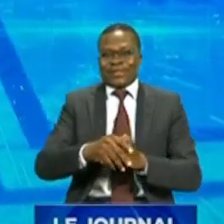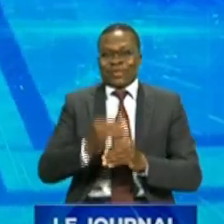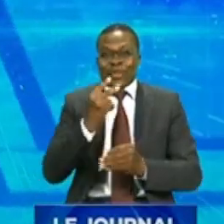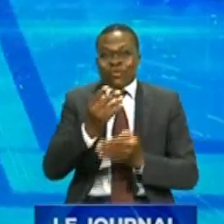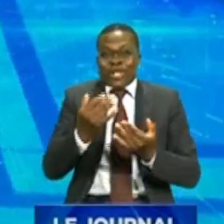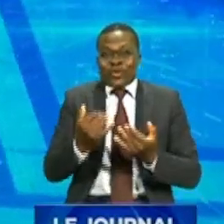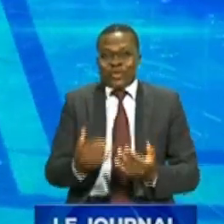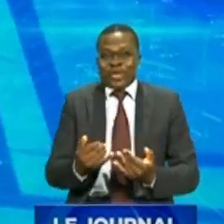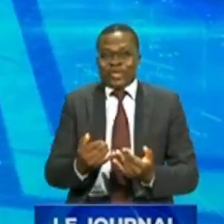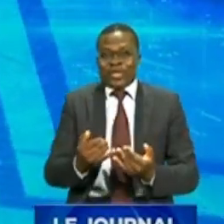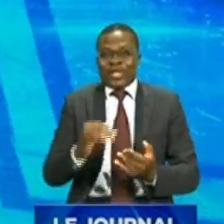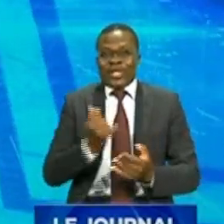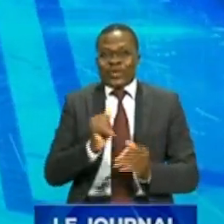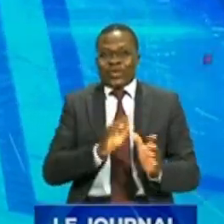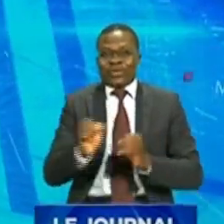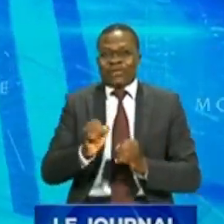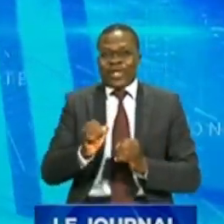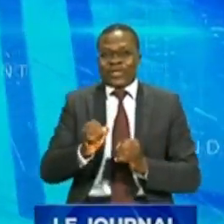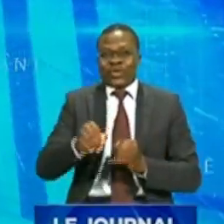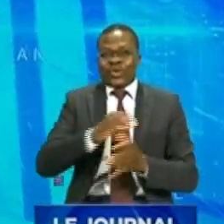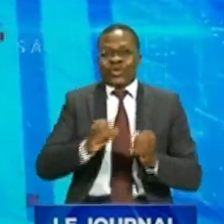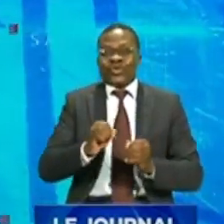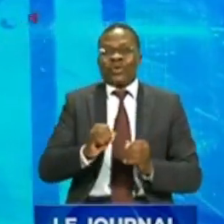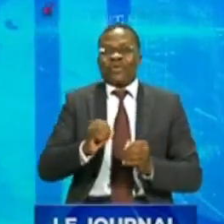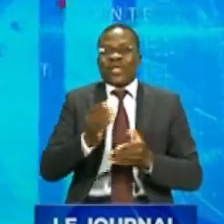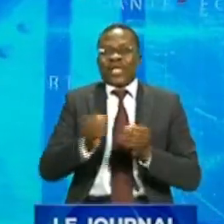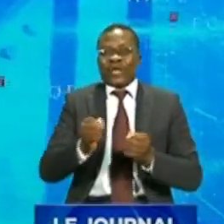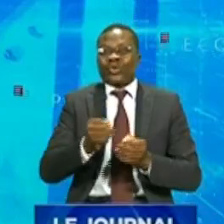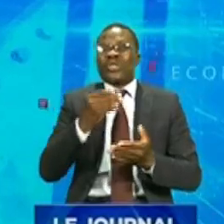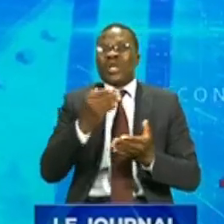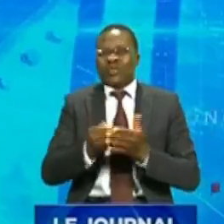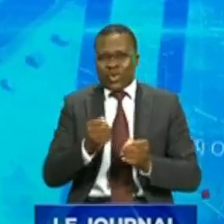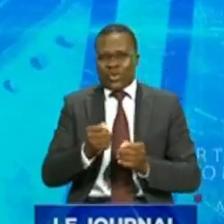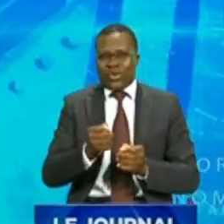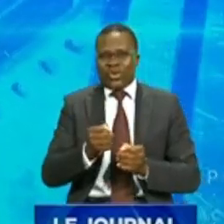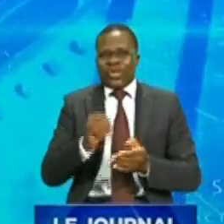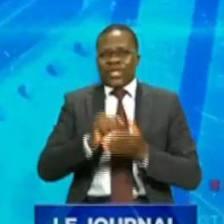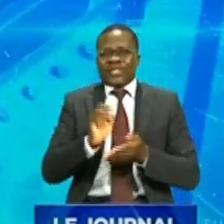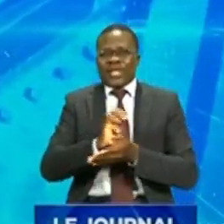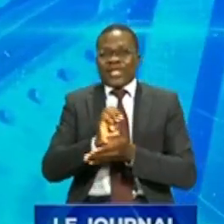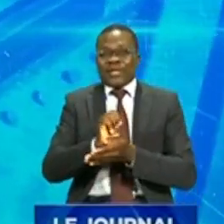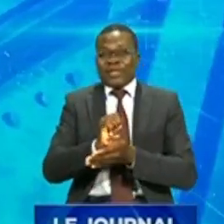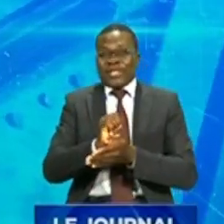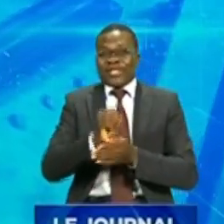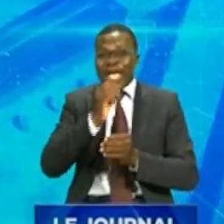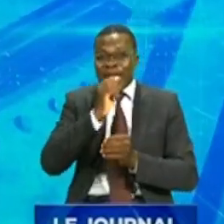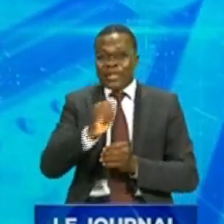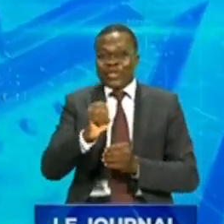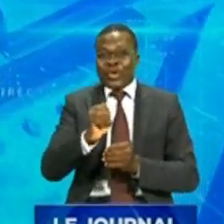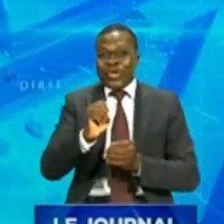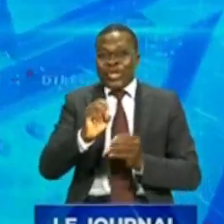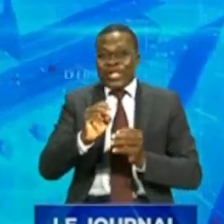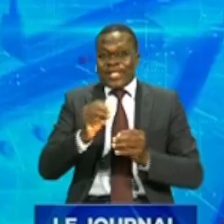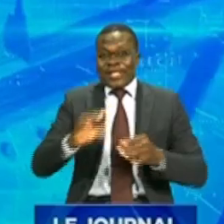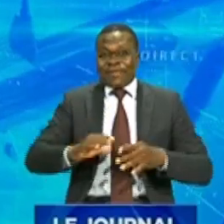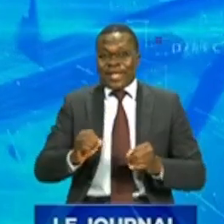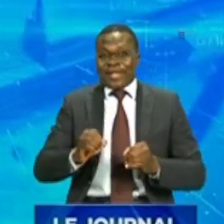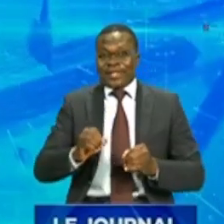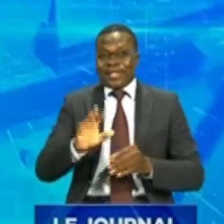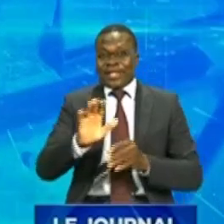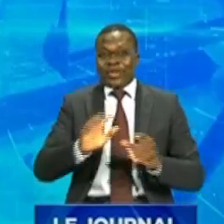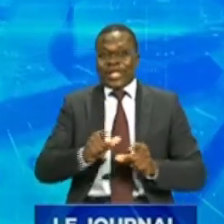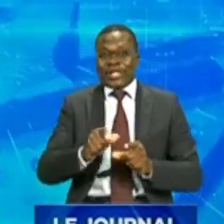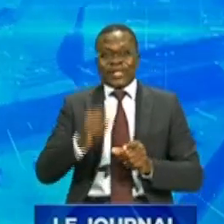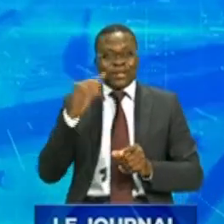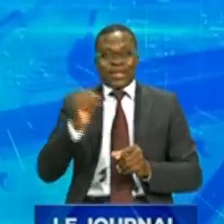Voyons à présent une autre façon de mêler l'utile à l'agréable, c'est l'émission Mes vacances dans ta localité, une initiative de